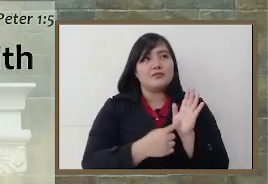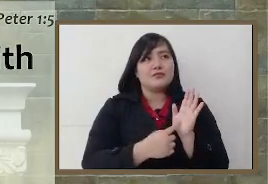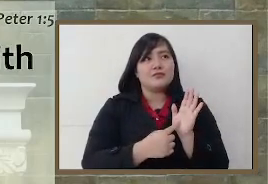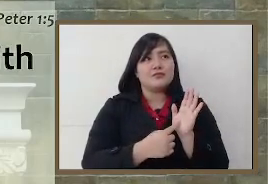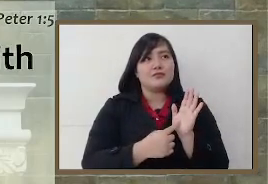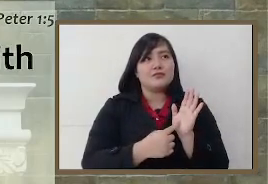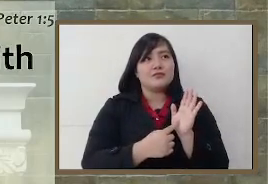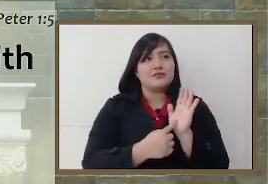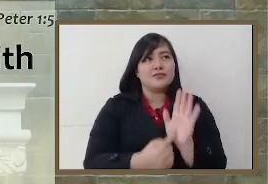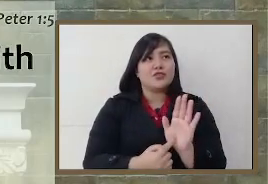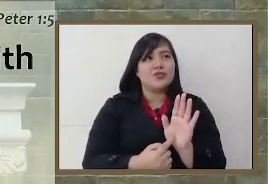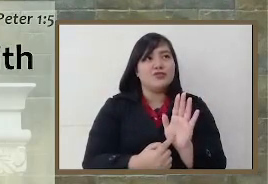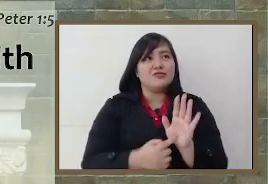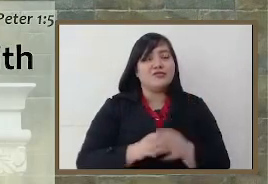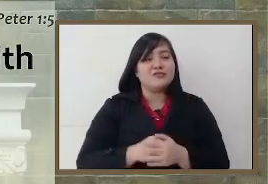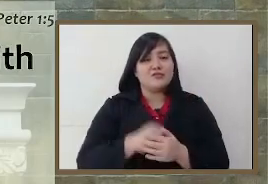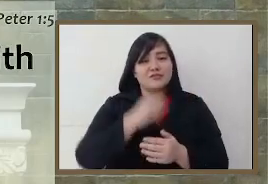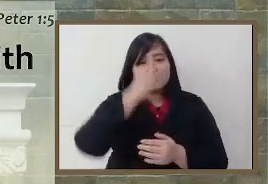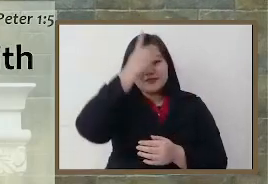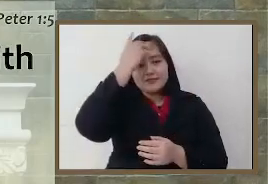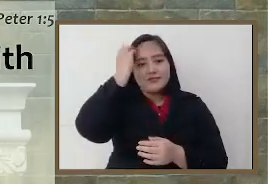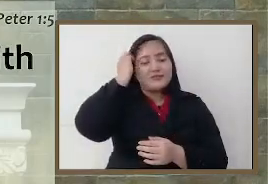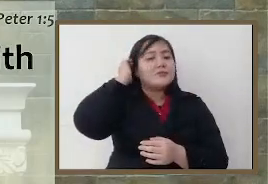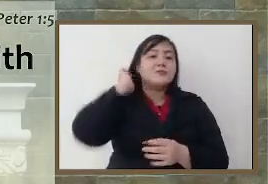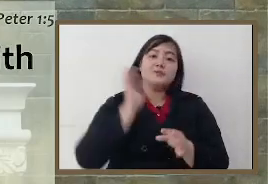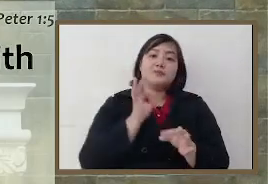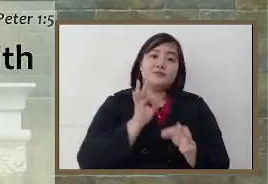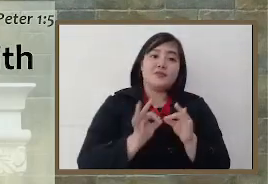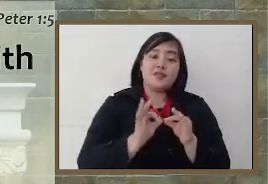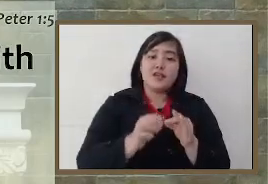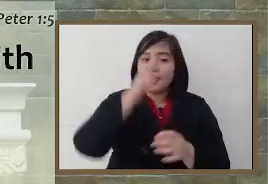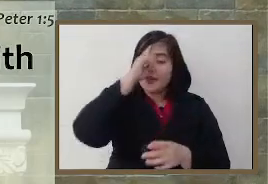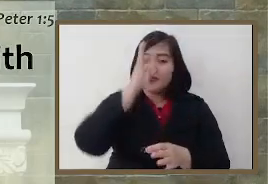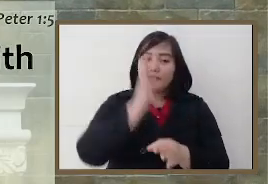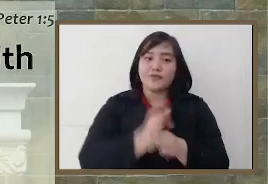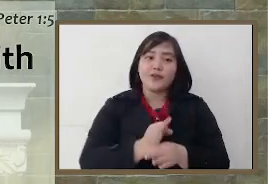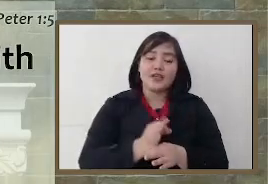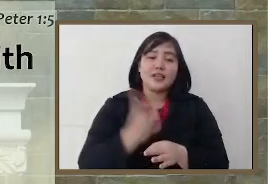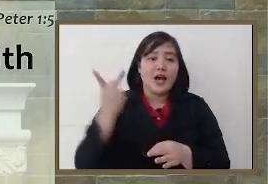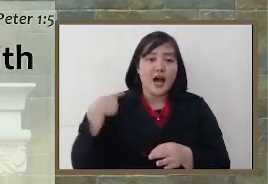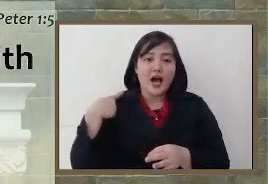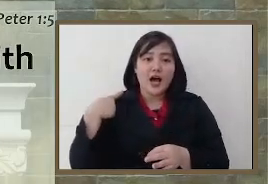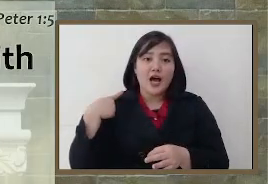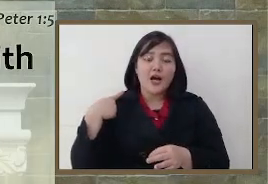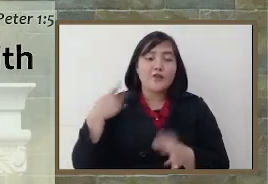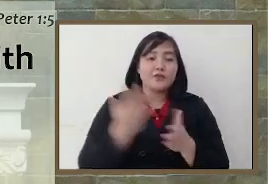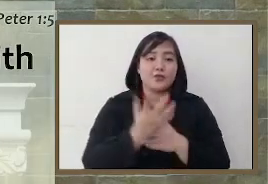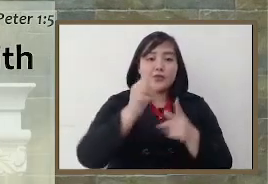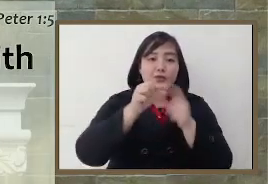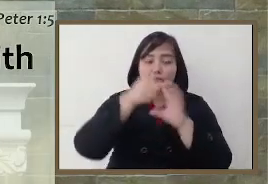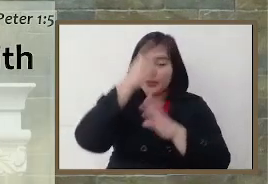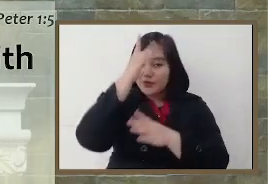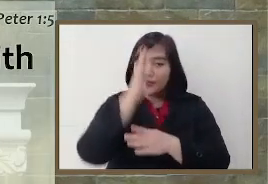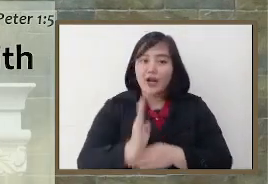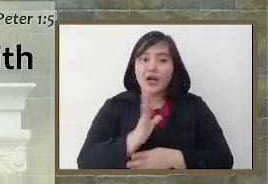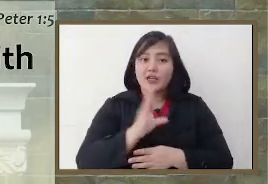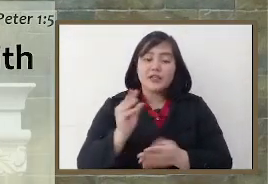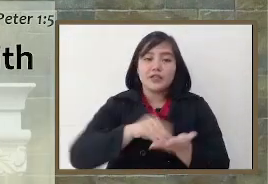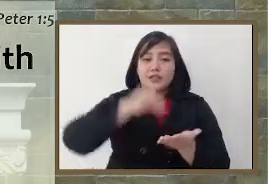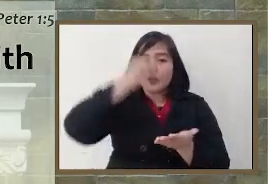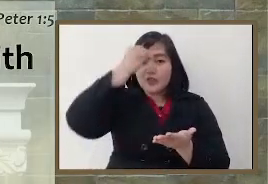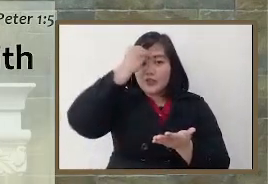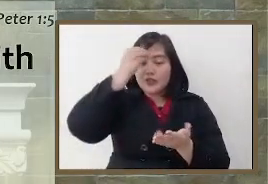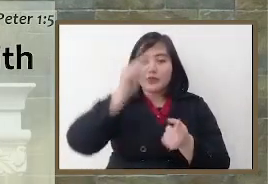Okay? If faith cometh by hearing and hearing by the word of God, then faith must be informed.